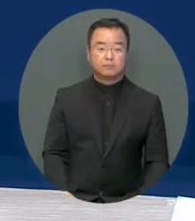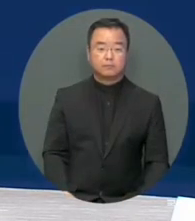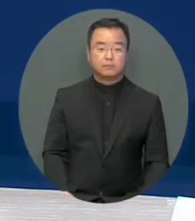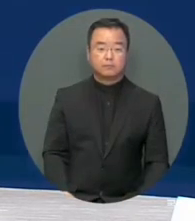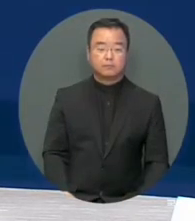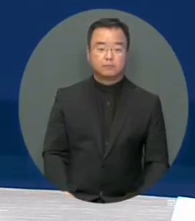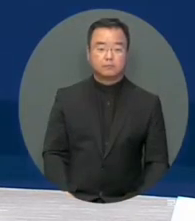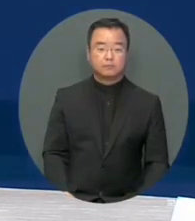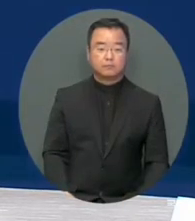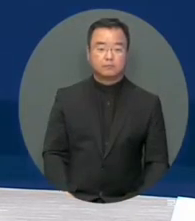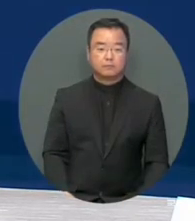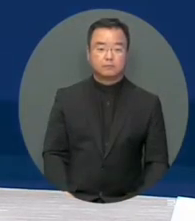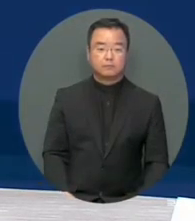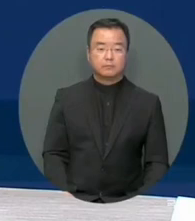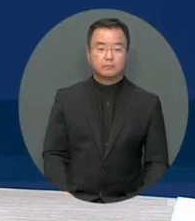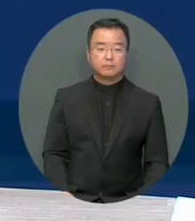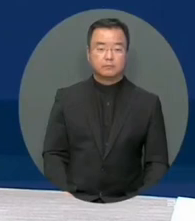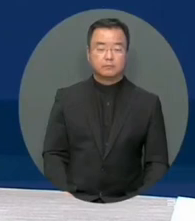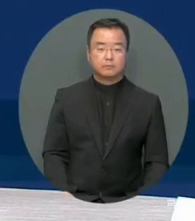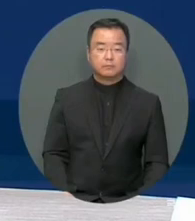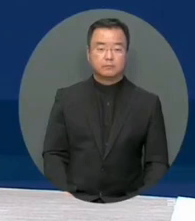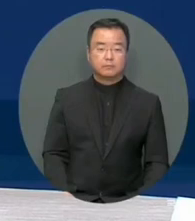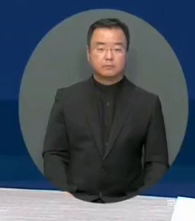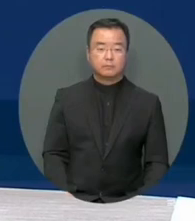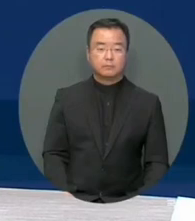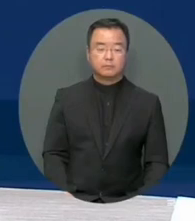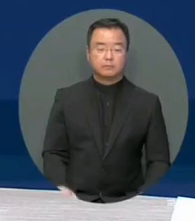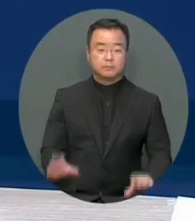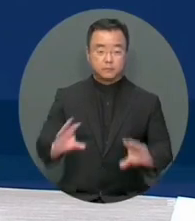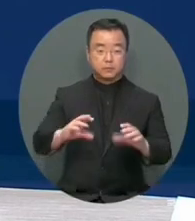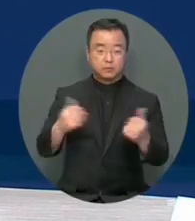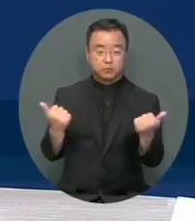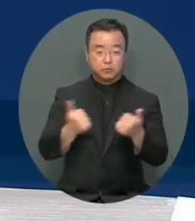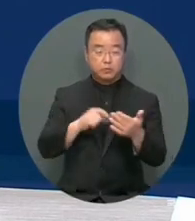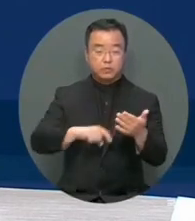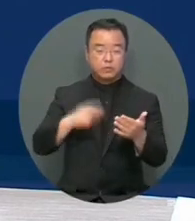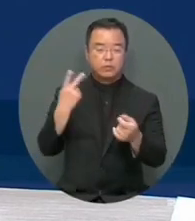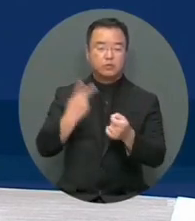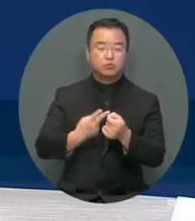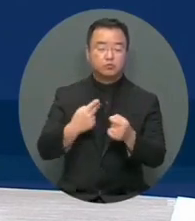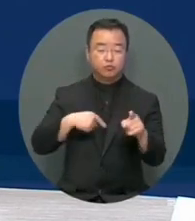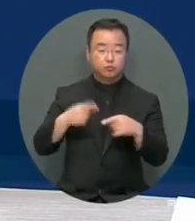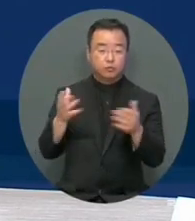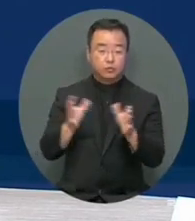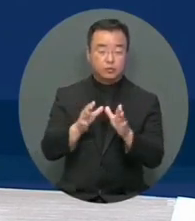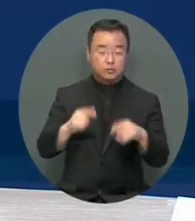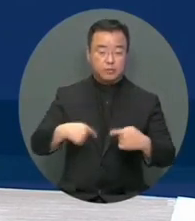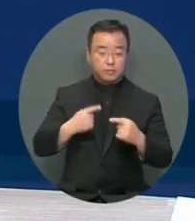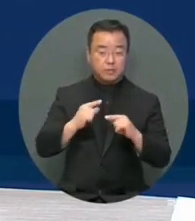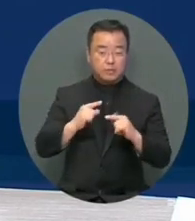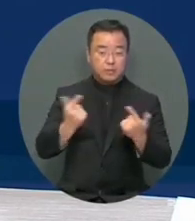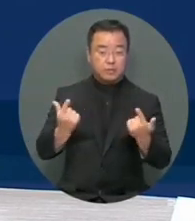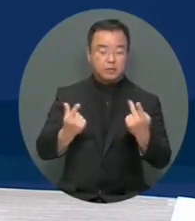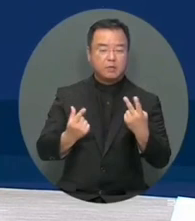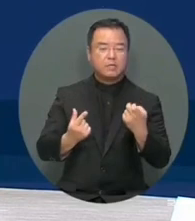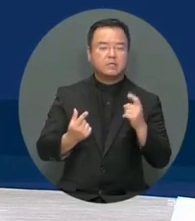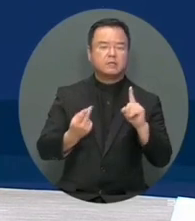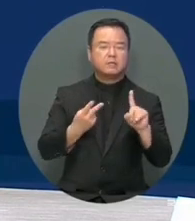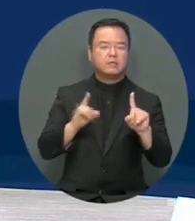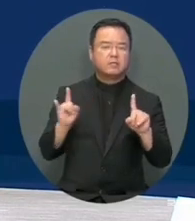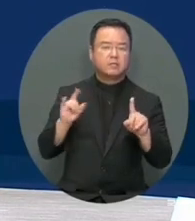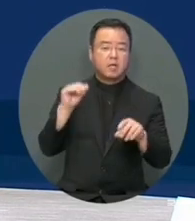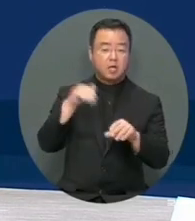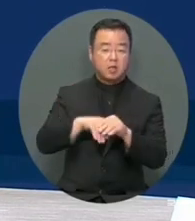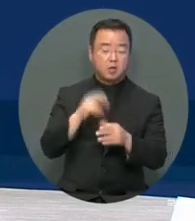국회의 두 양대 정당 중에 한 정당이 참여하지 않은 채 선거법이 이제 개정이 됐고요.